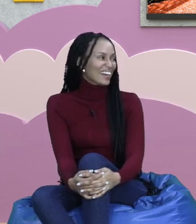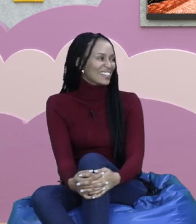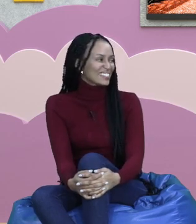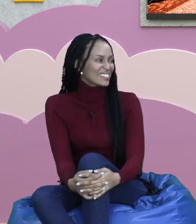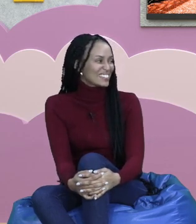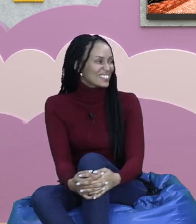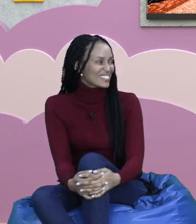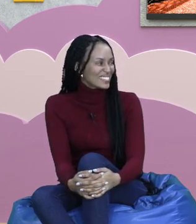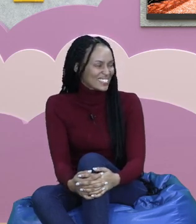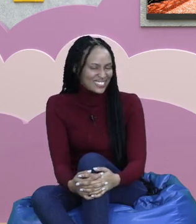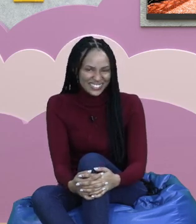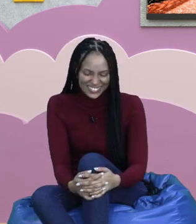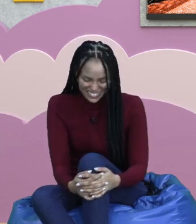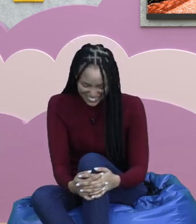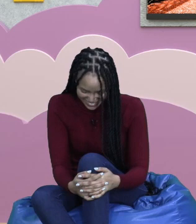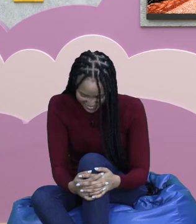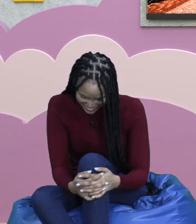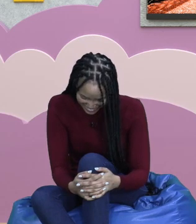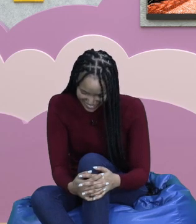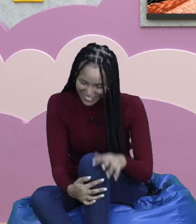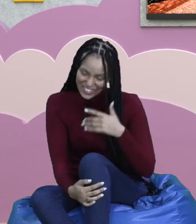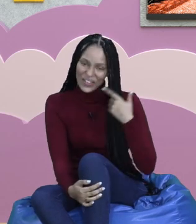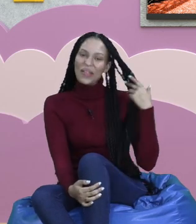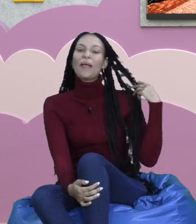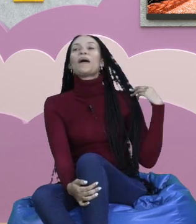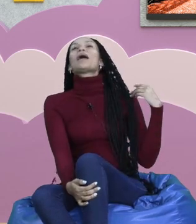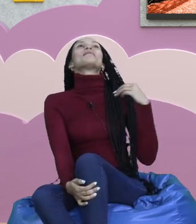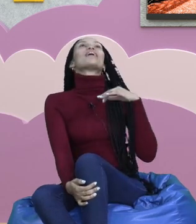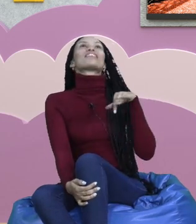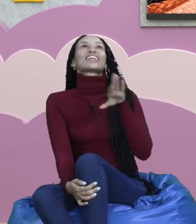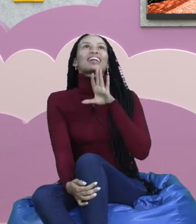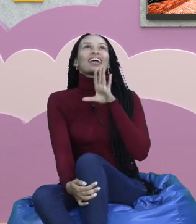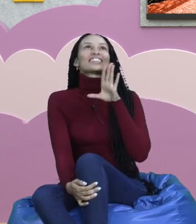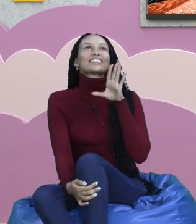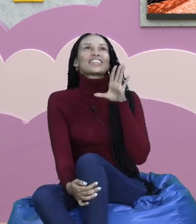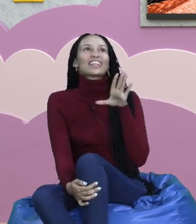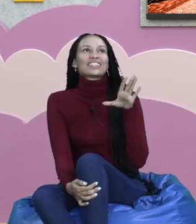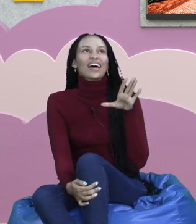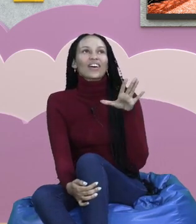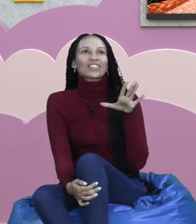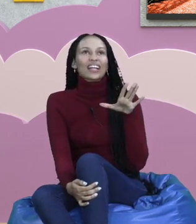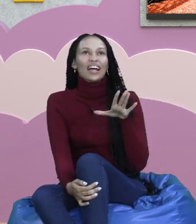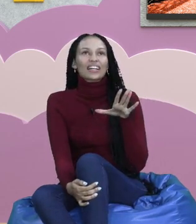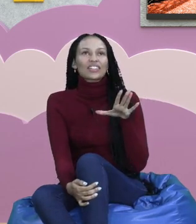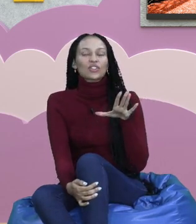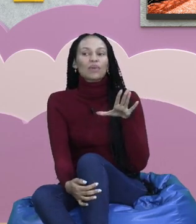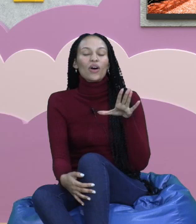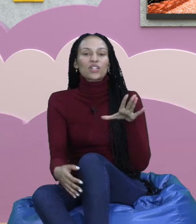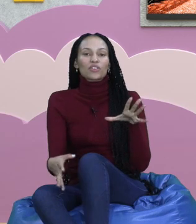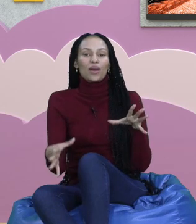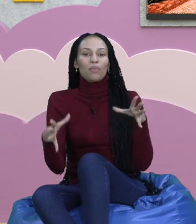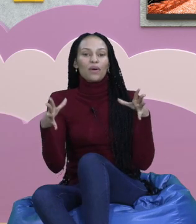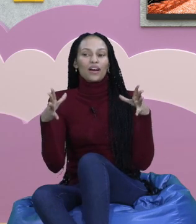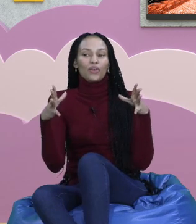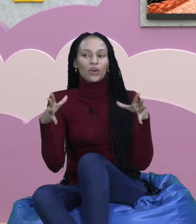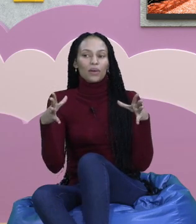gedruk en gehuil as hy TV nie gespeel het nie. Maar wat ek 6 jaar oud geraak het, toe my ouers